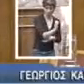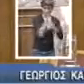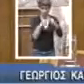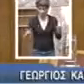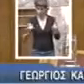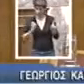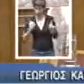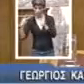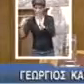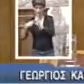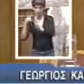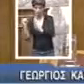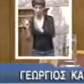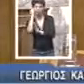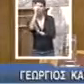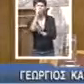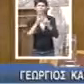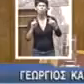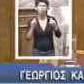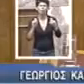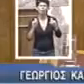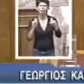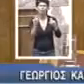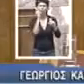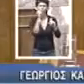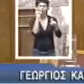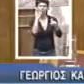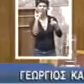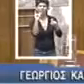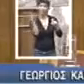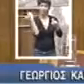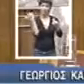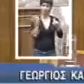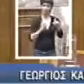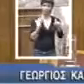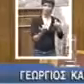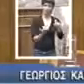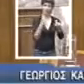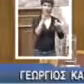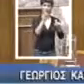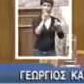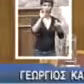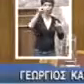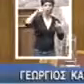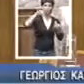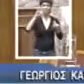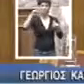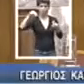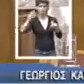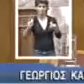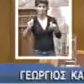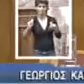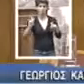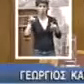2010 εναπόκειται σε ένα γράμμα, σε ένα γιώτα. Τότε η νεολαία είχε φρόνημα με ήττα, τώρα έχει με